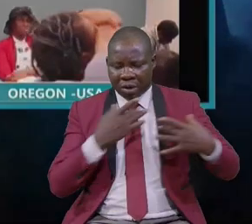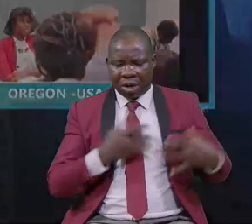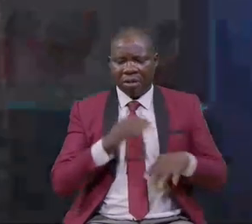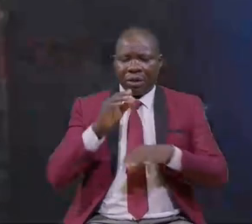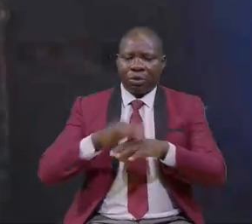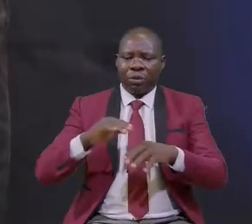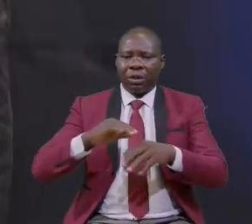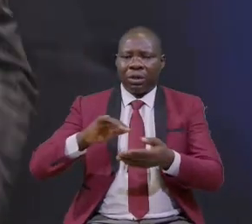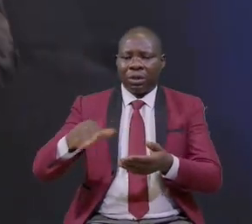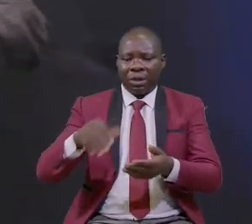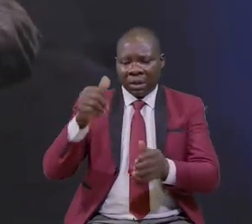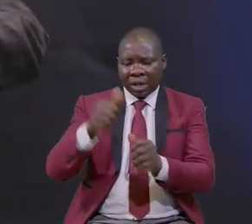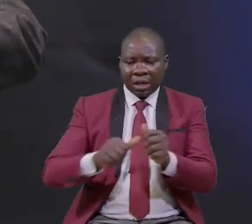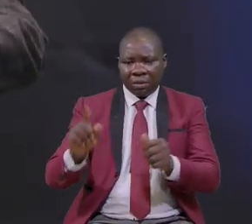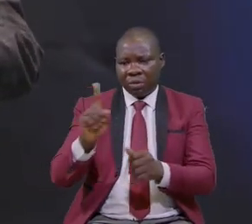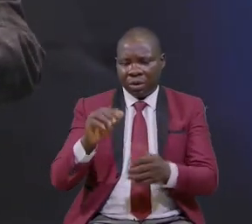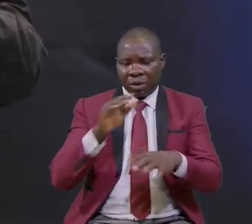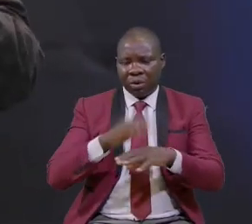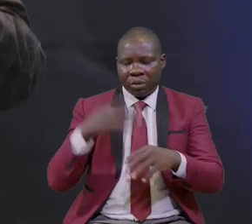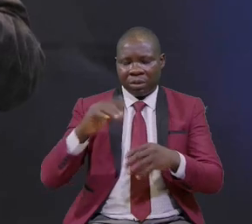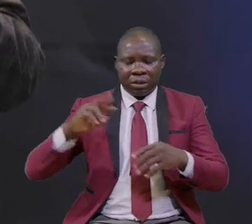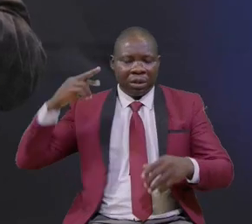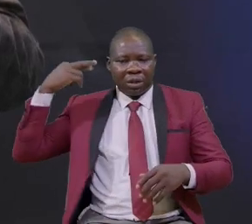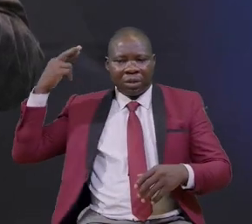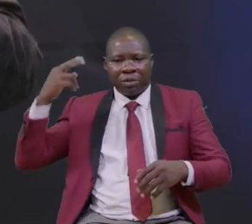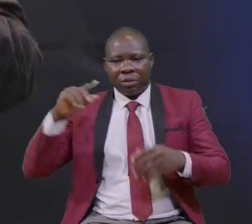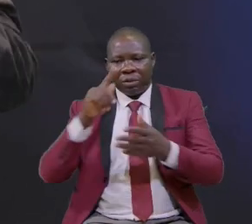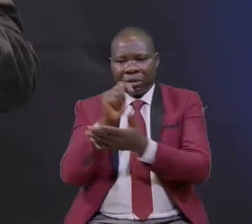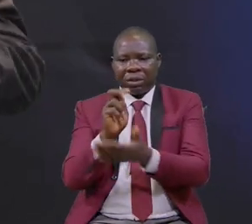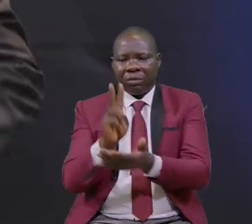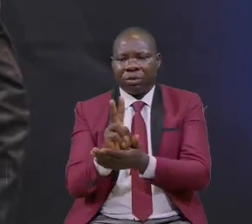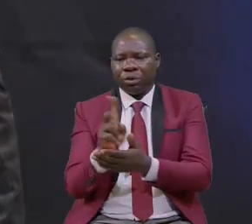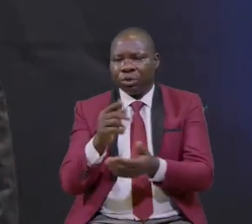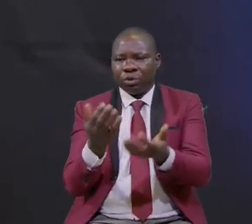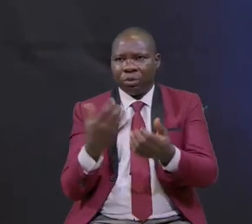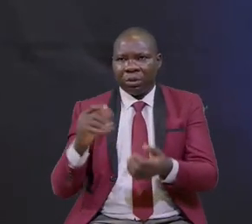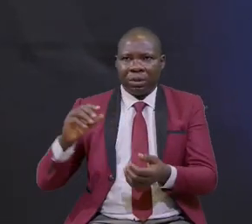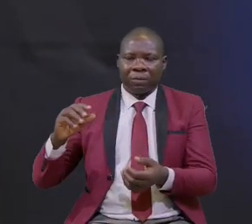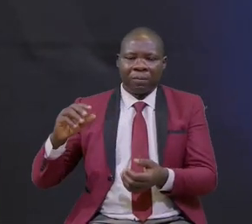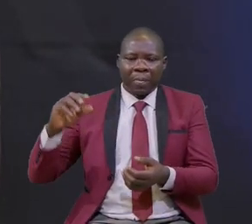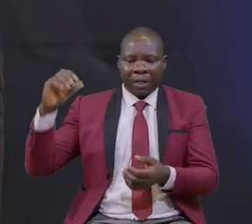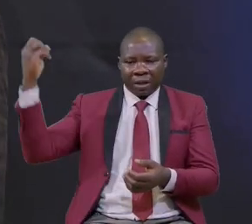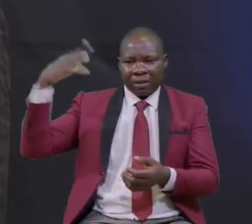télévision, si tu veux cette grâce, pour qu'elle apporte le salut,